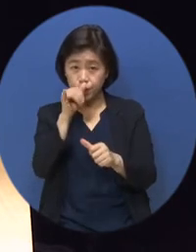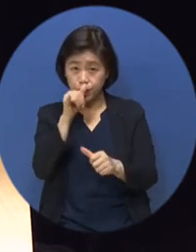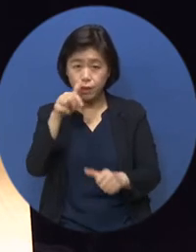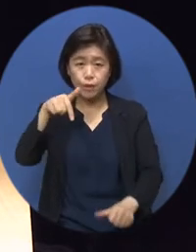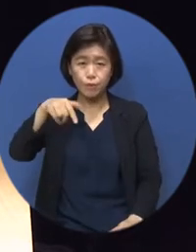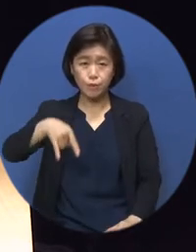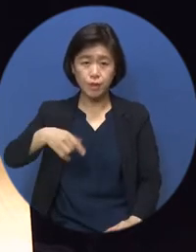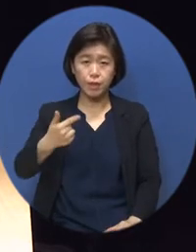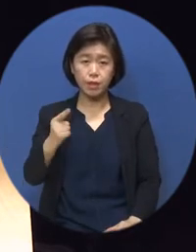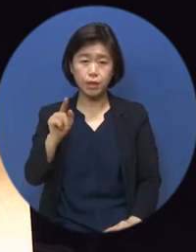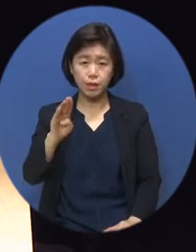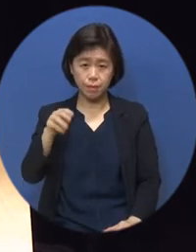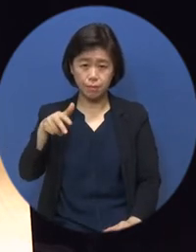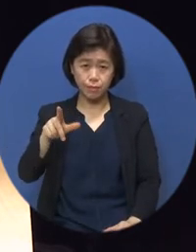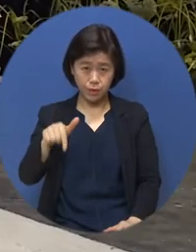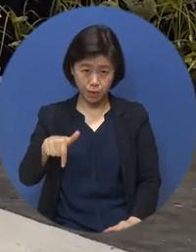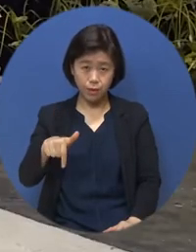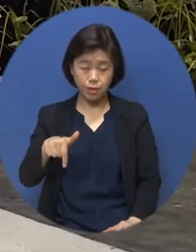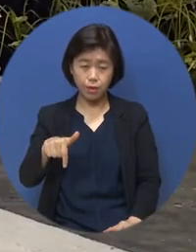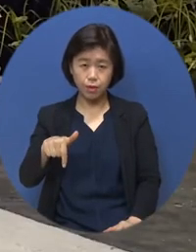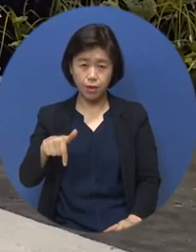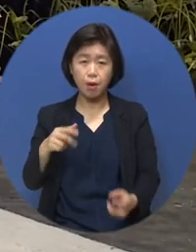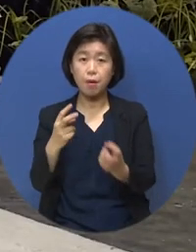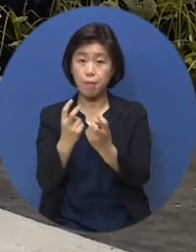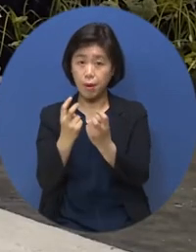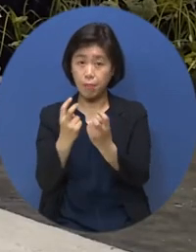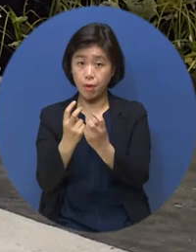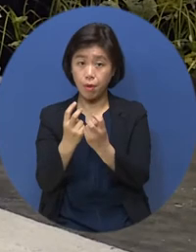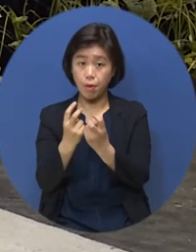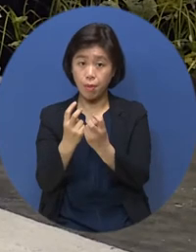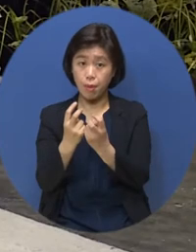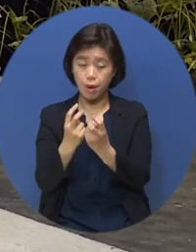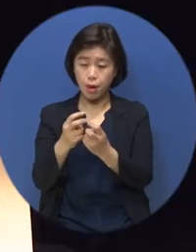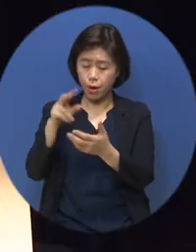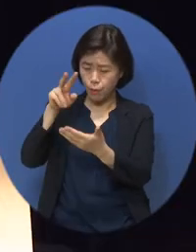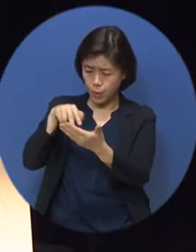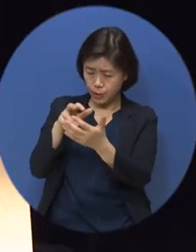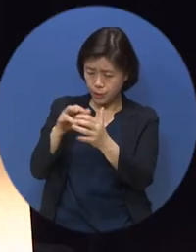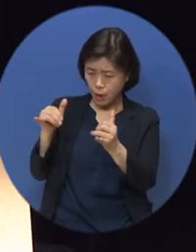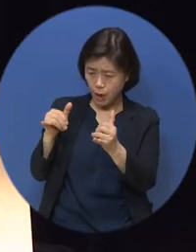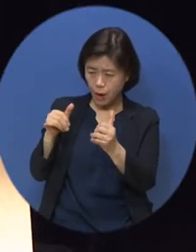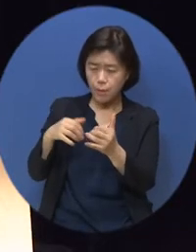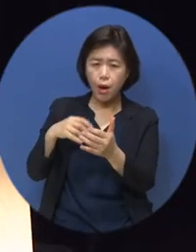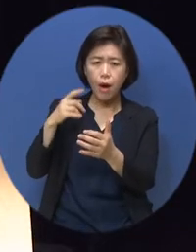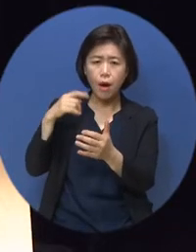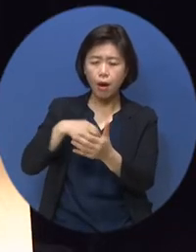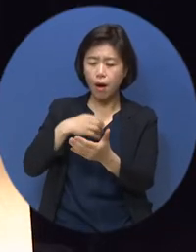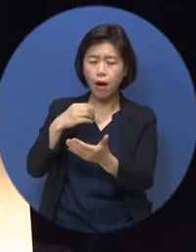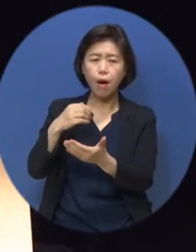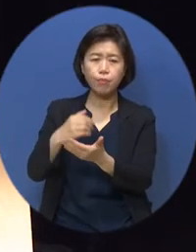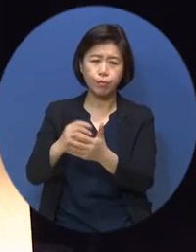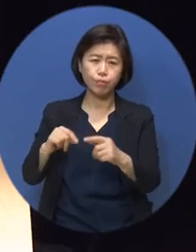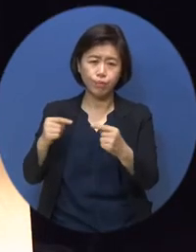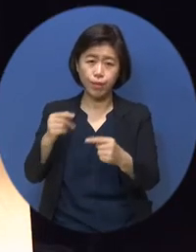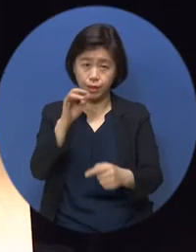독자의 호흡을 멈추게 합니다. 한 석공이 아무것도 없음으로 완전한 자연석에